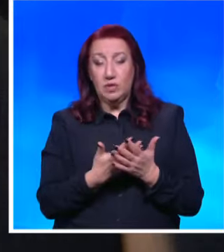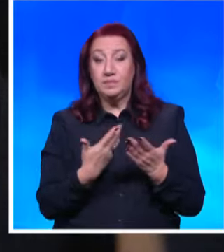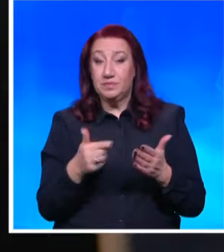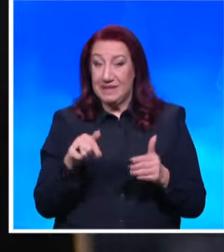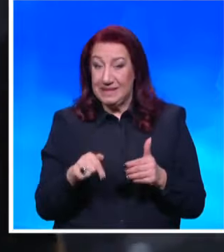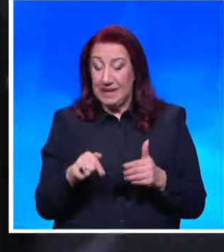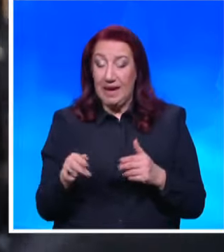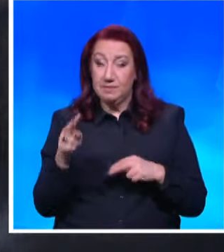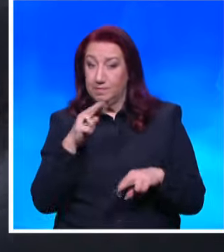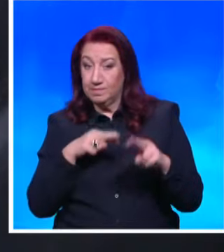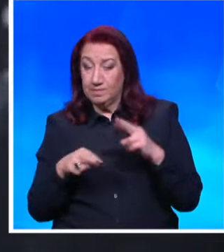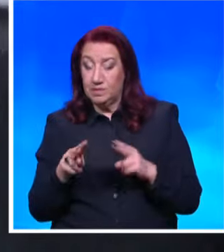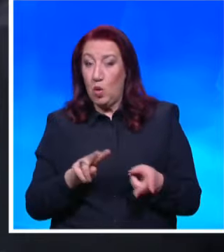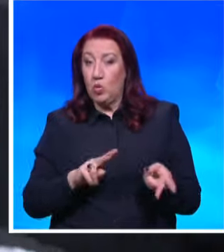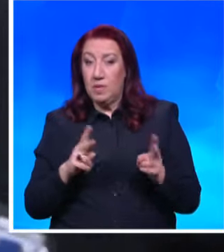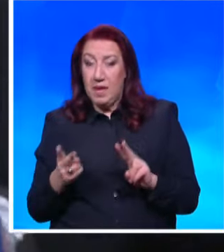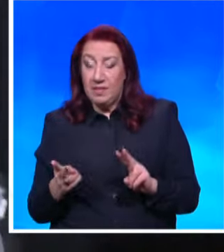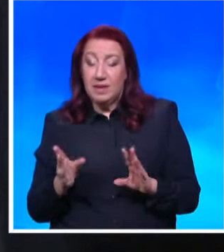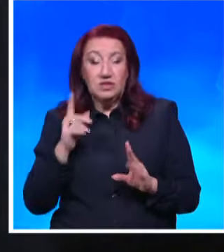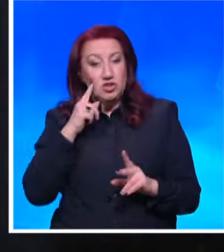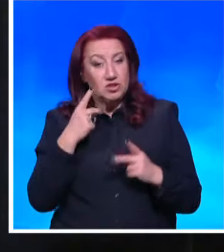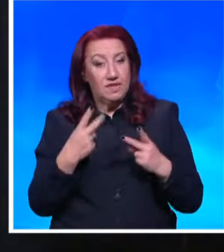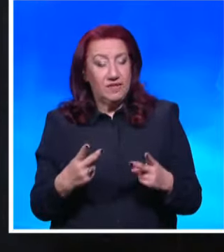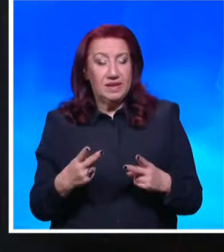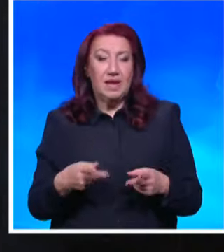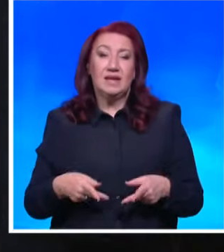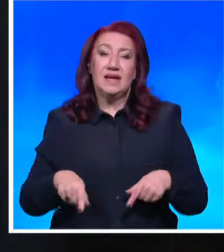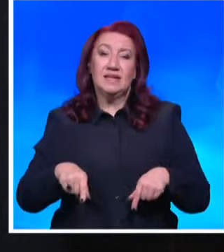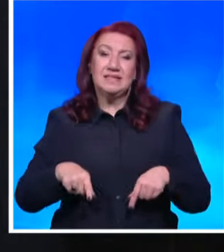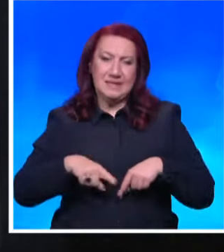преразглеждане, съдът ще реши в срок до 2 месеца. За BTV новините, Антония Яворова.